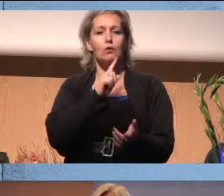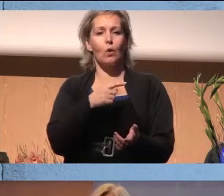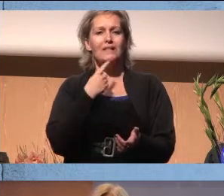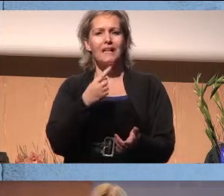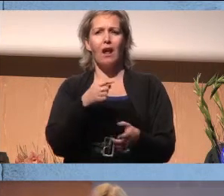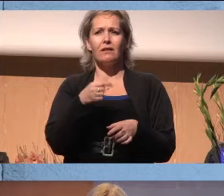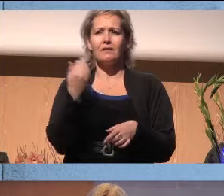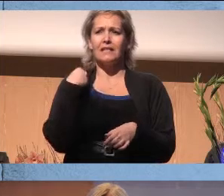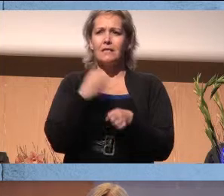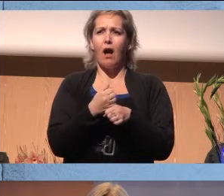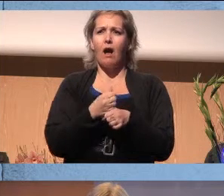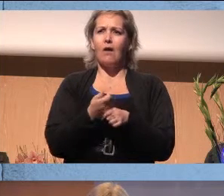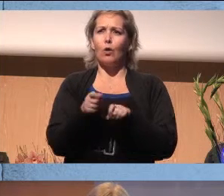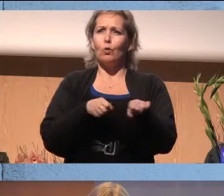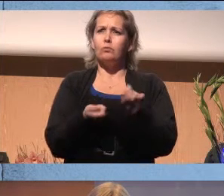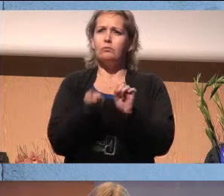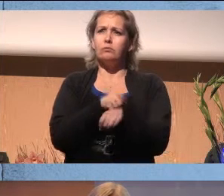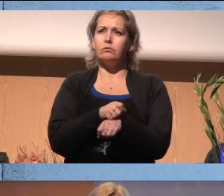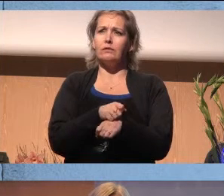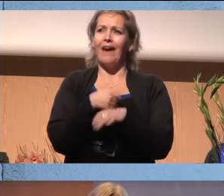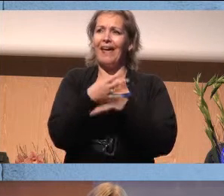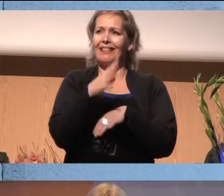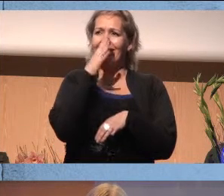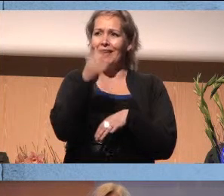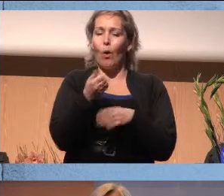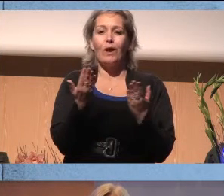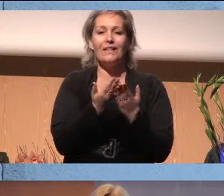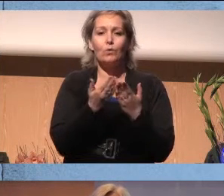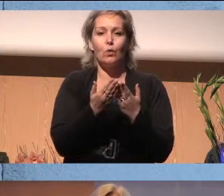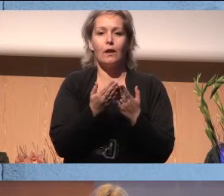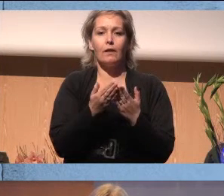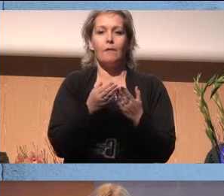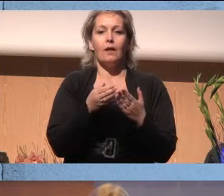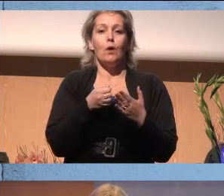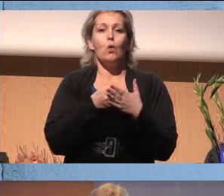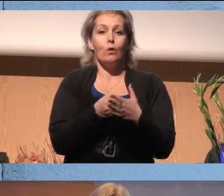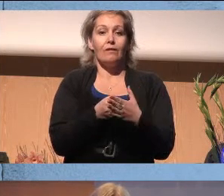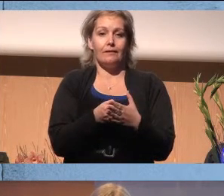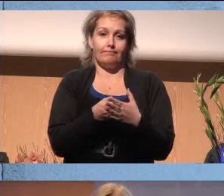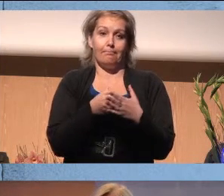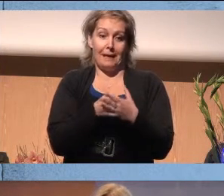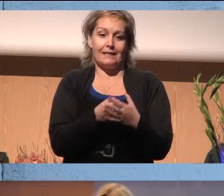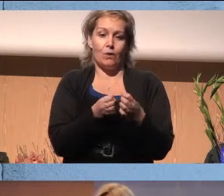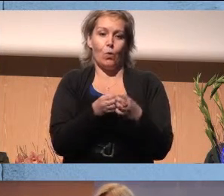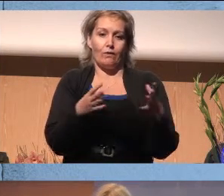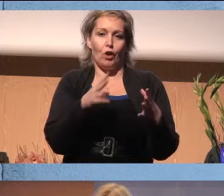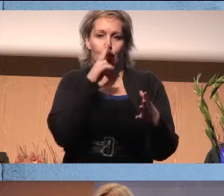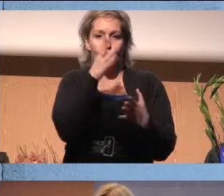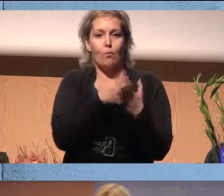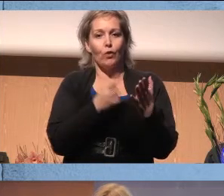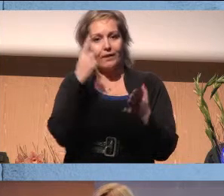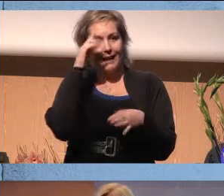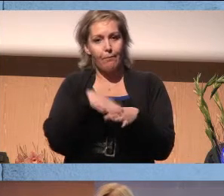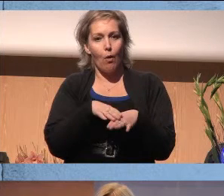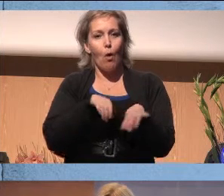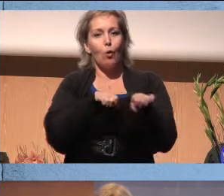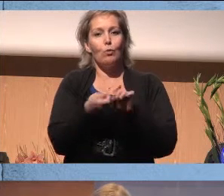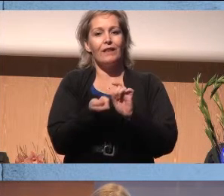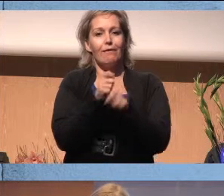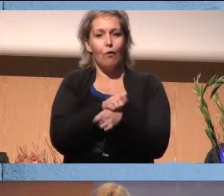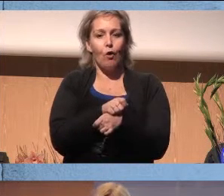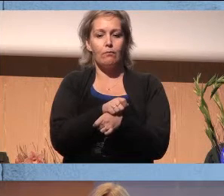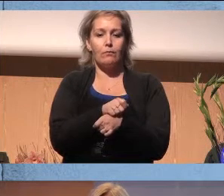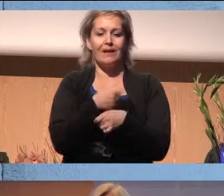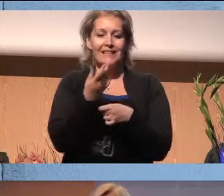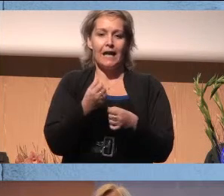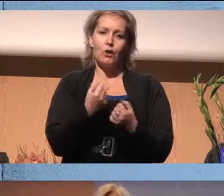var en kommunereform i Norge var når vi fikk 9 år i skole. Nå presser utviklingen i helsetjenesten frem en ny måte å tenke på, og en kommunereform vil gi